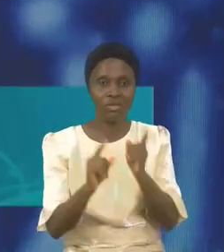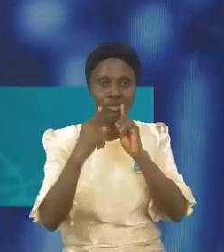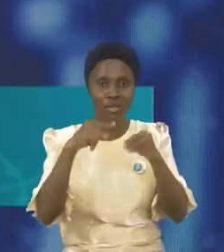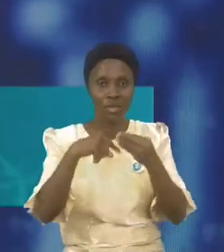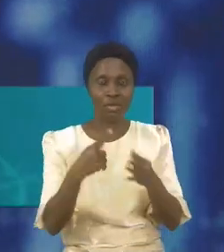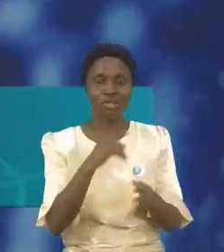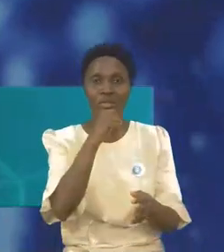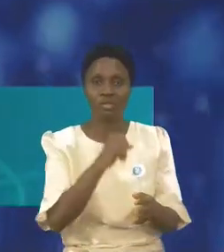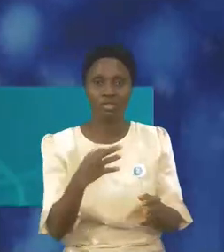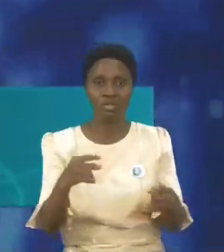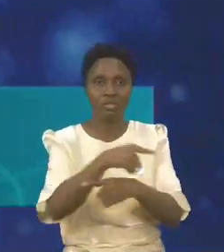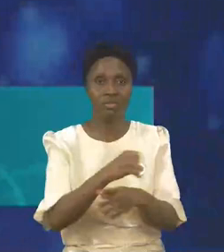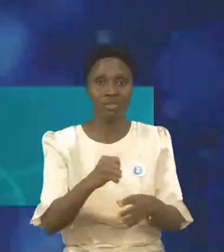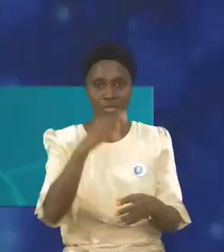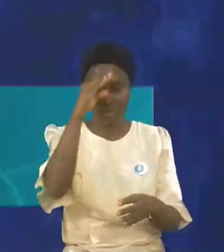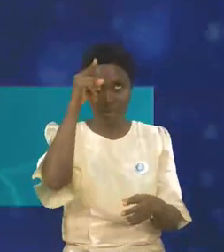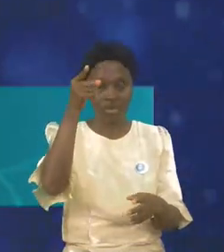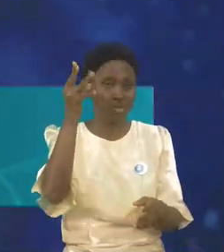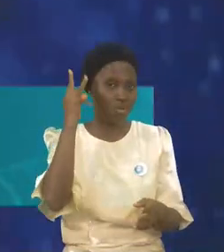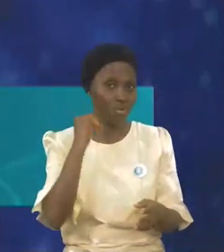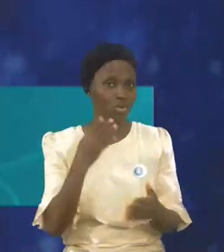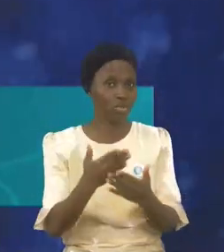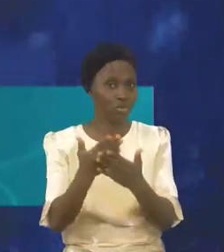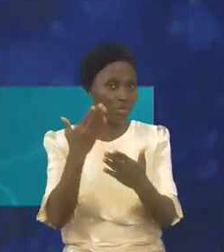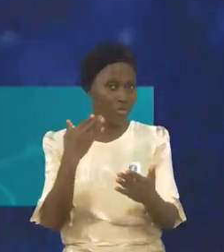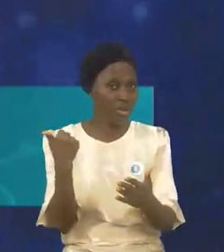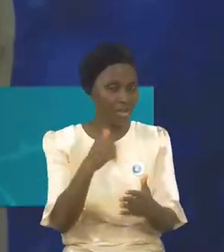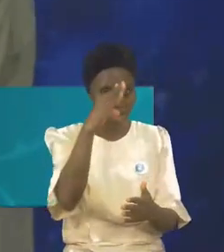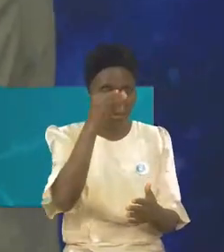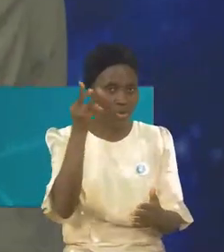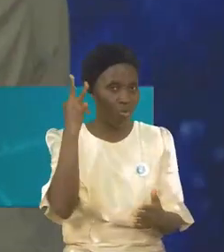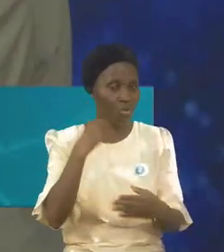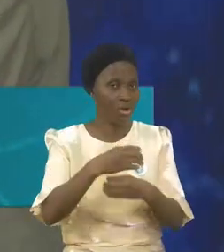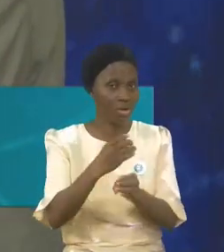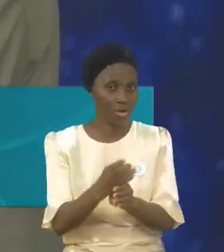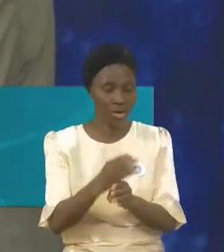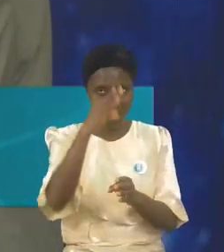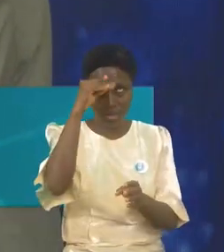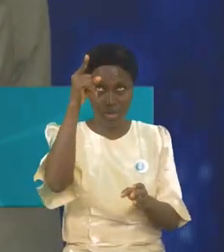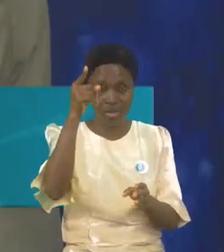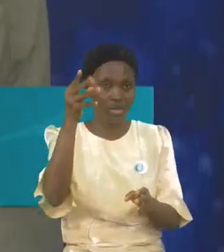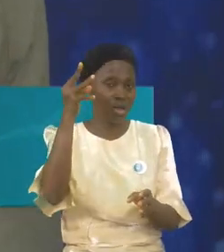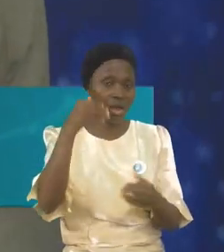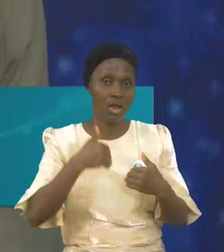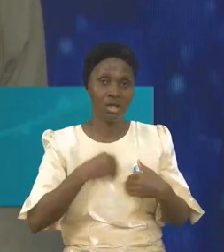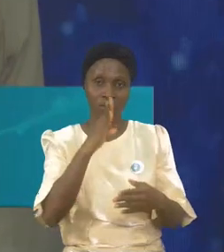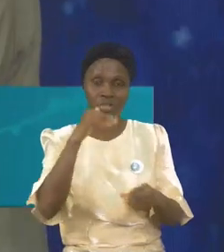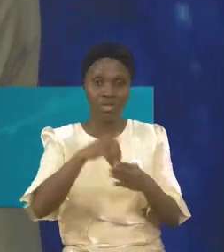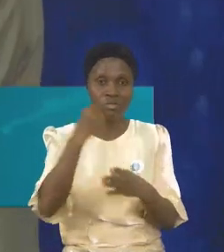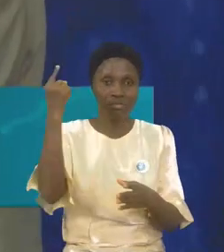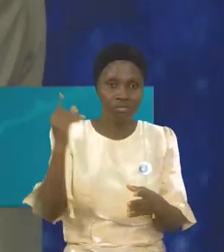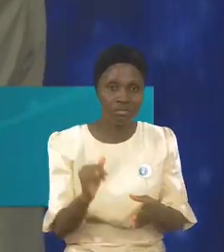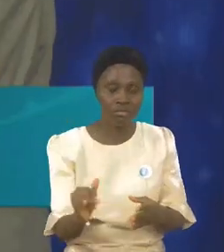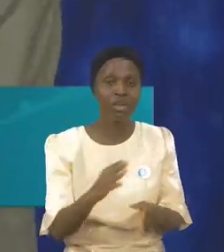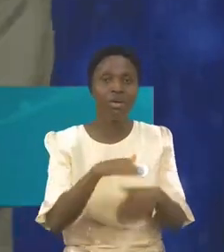Dieu illimité, qui viendra régner, est appelé l'ancien des jours. Il était avant toute la création